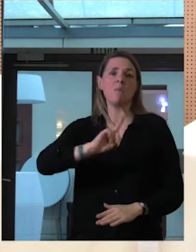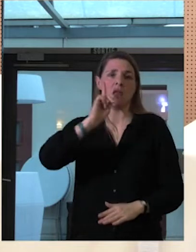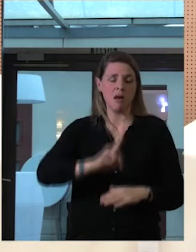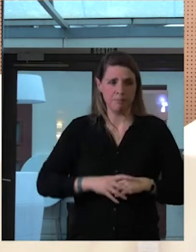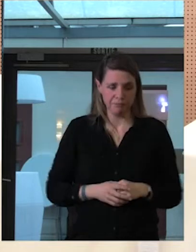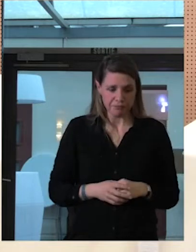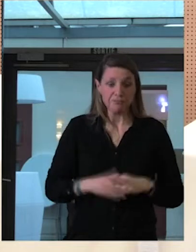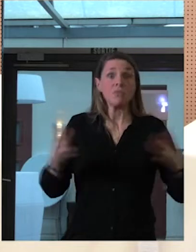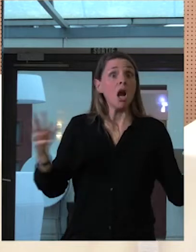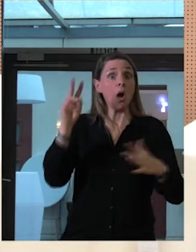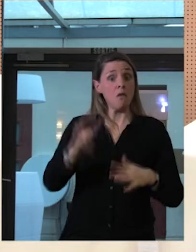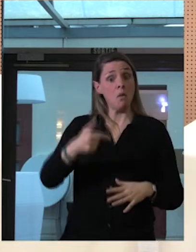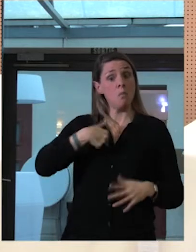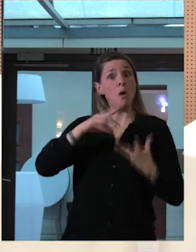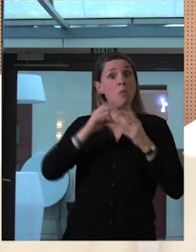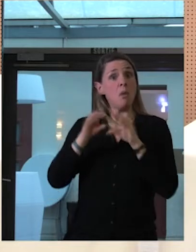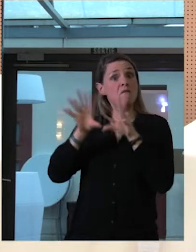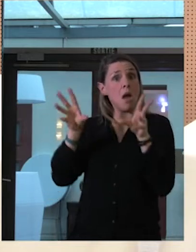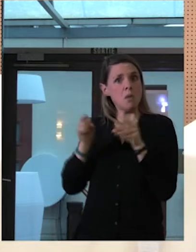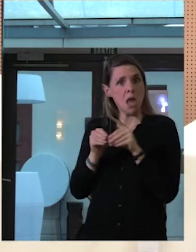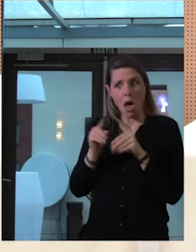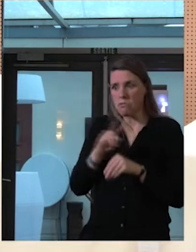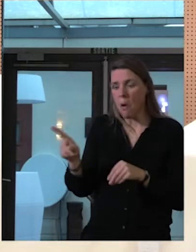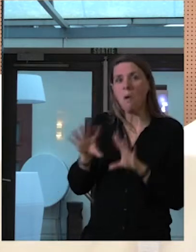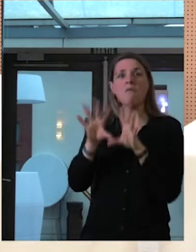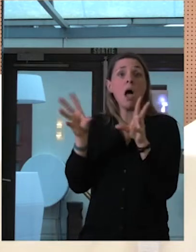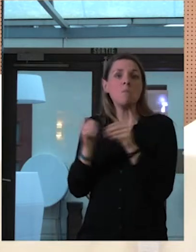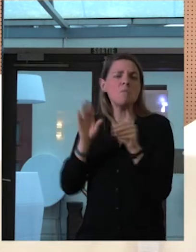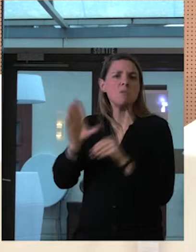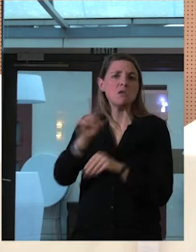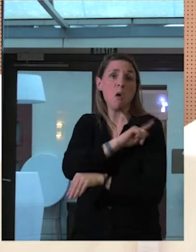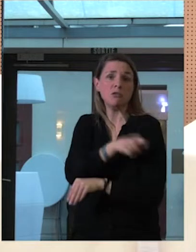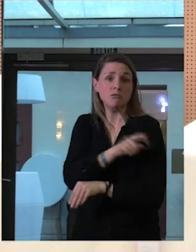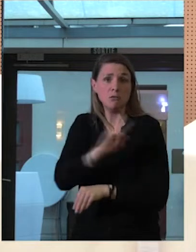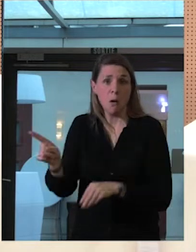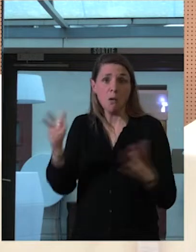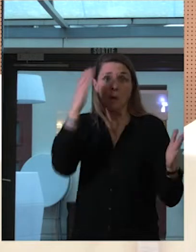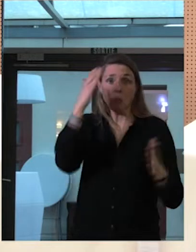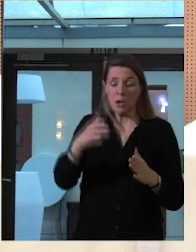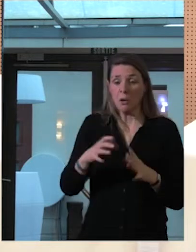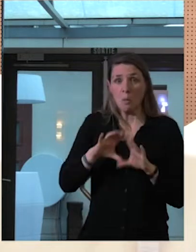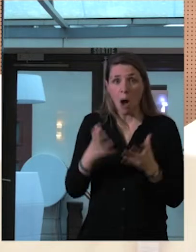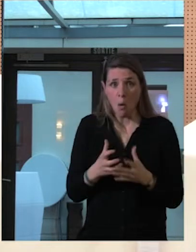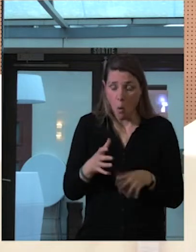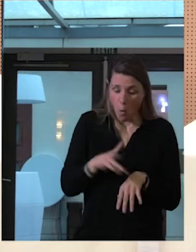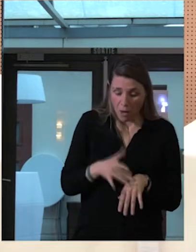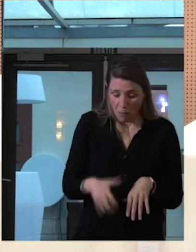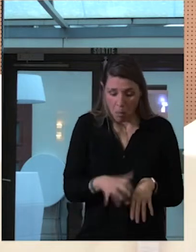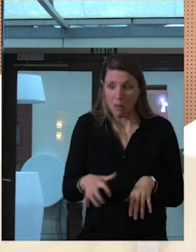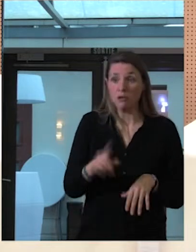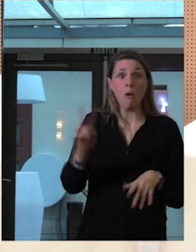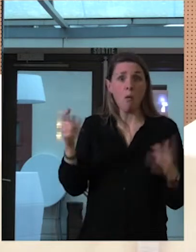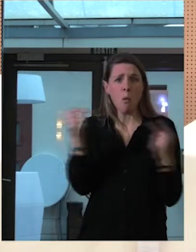J'ai eu aucun problème, moi, sur le plan familial. J'ai pas du tout une famille de sportifs, donc dès qu'ils m'ont vu un ballon au pied, ça n'a pas du tout été un problème. Au contraire, ils m'ont